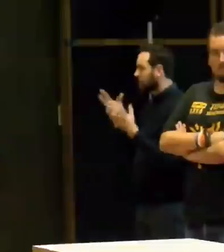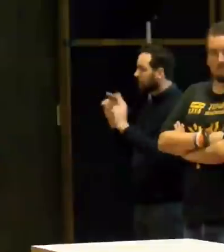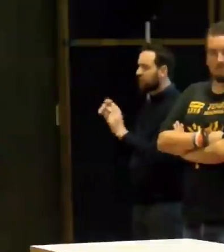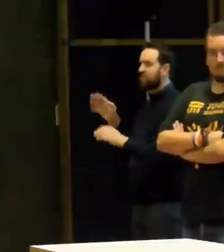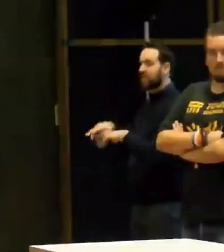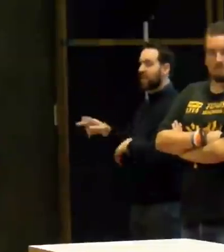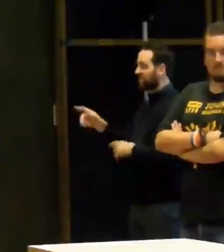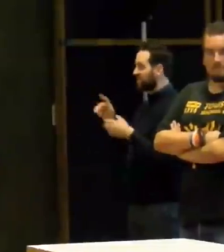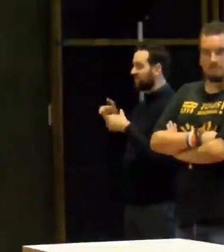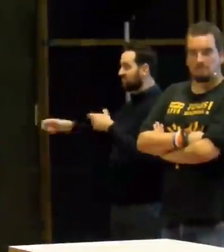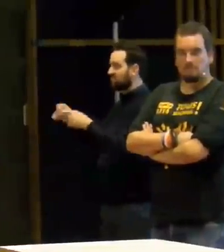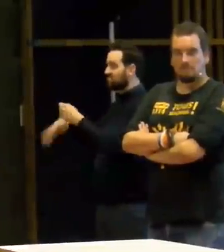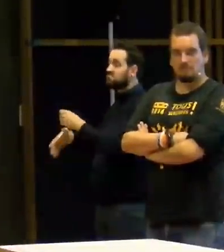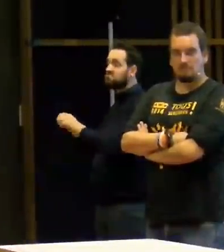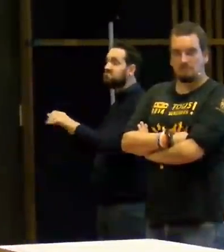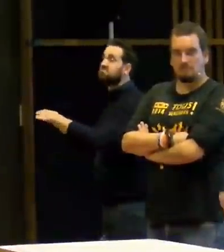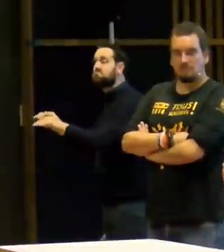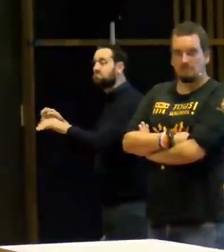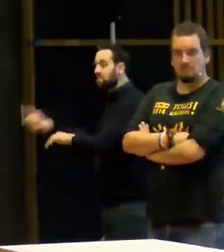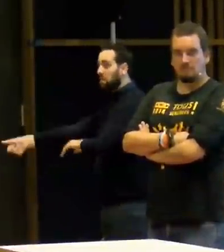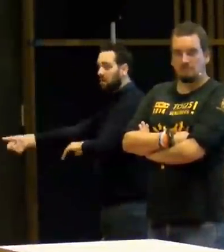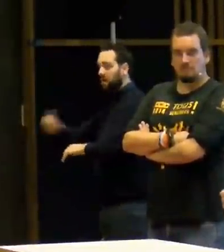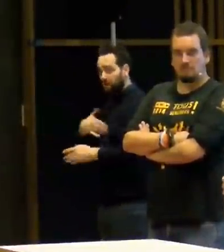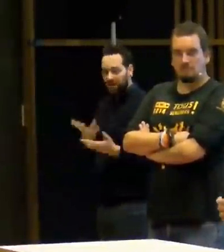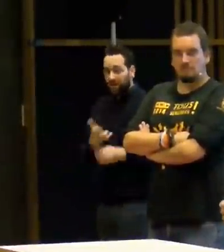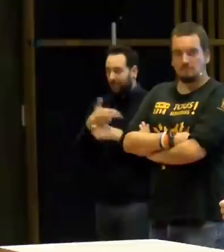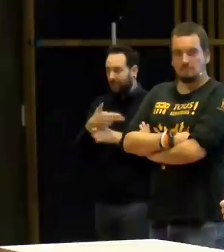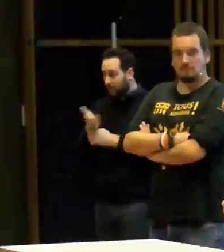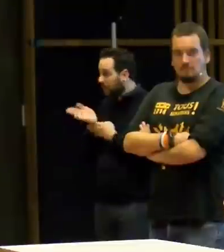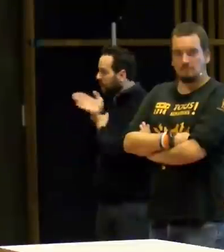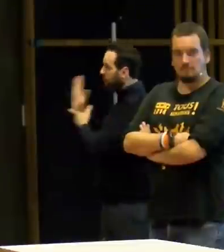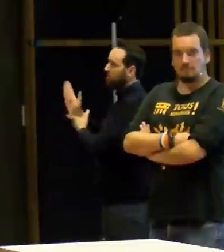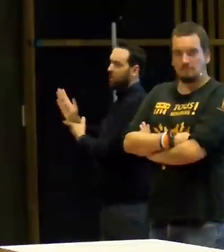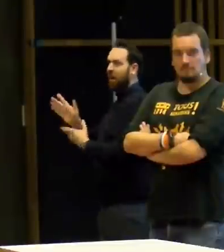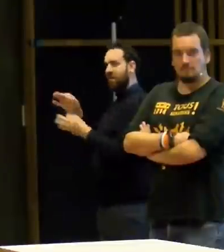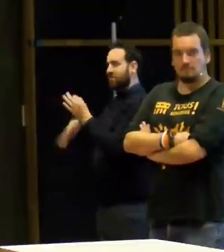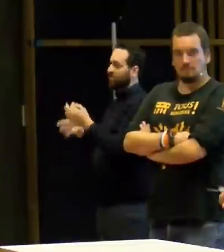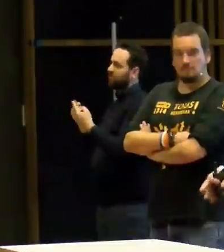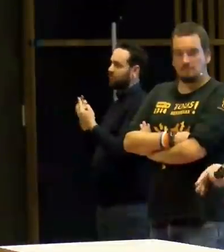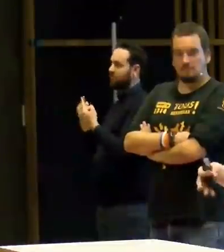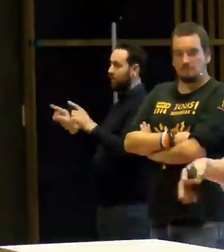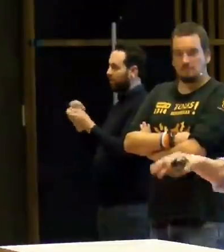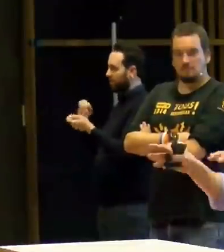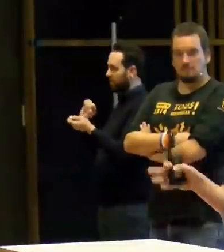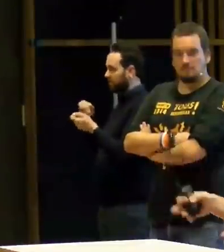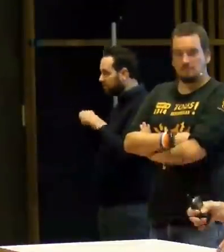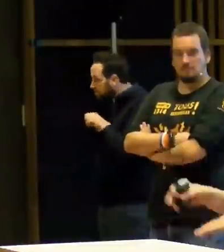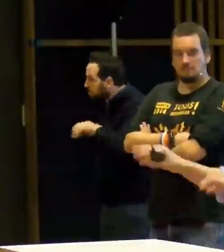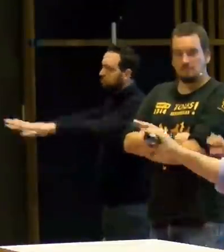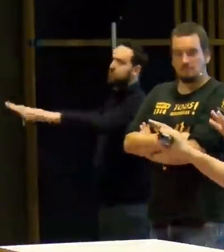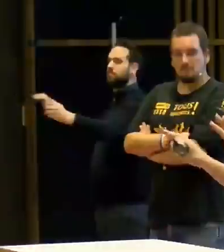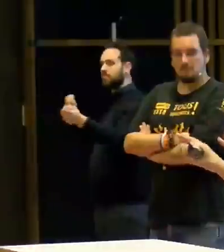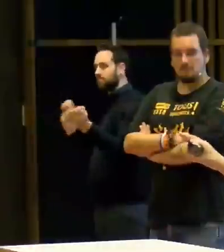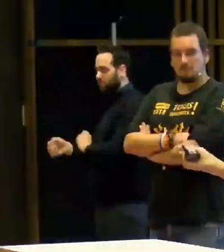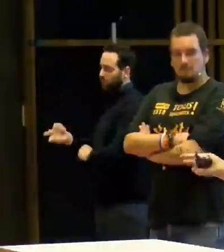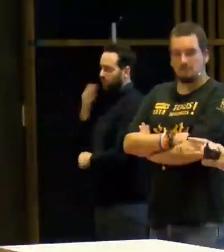les images, on montre des choses qui sont en train de se passer ici et maintenant. Et donc on n'a plus les excuses d'essayer de dire